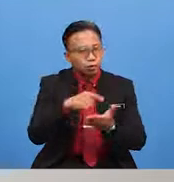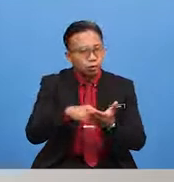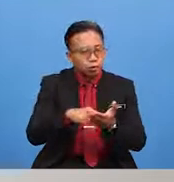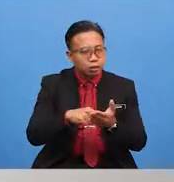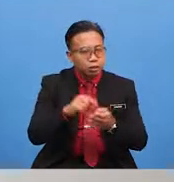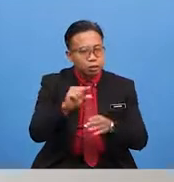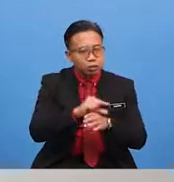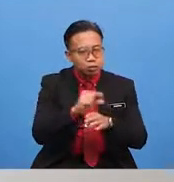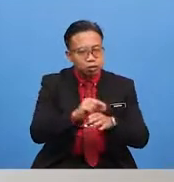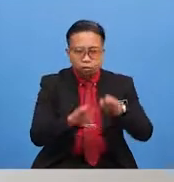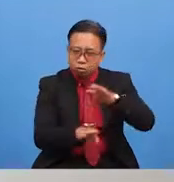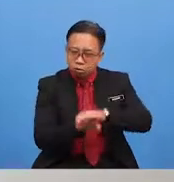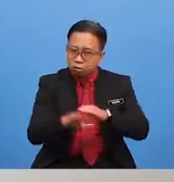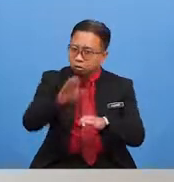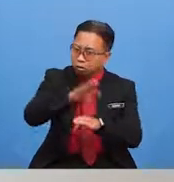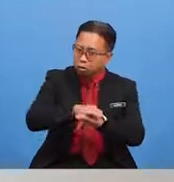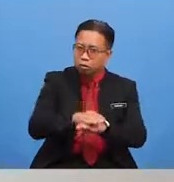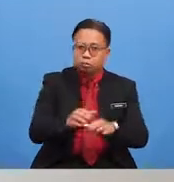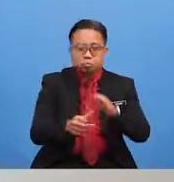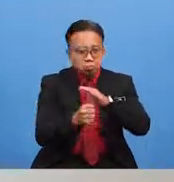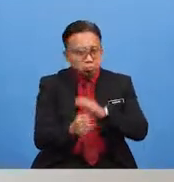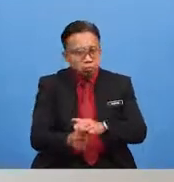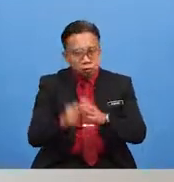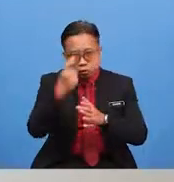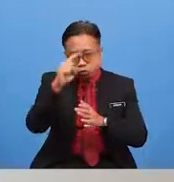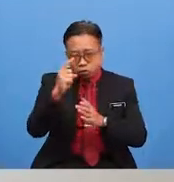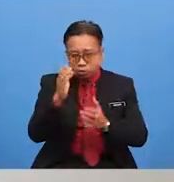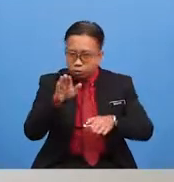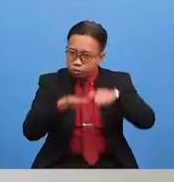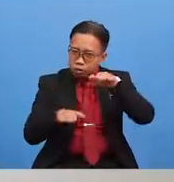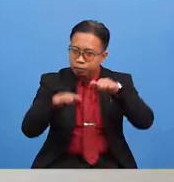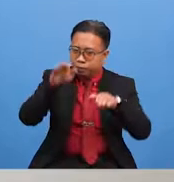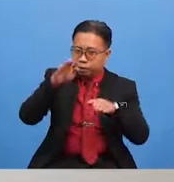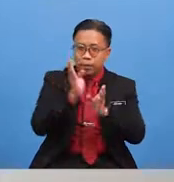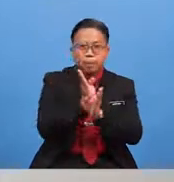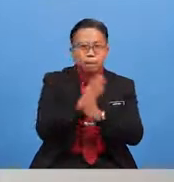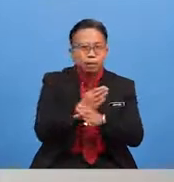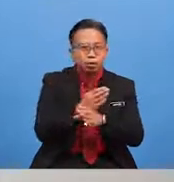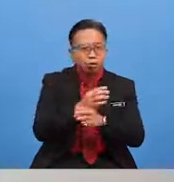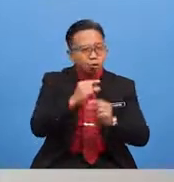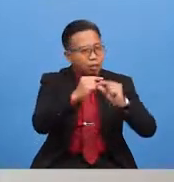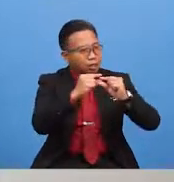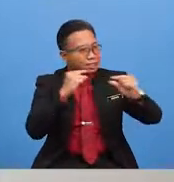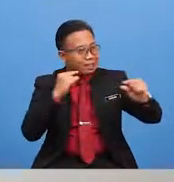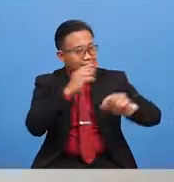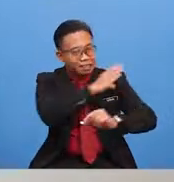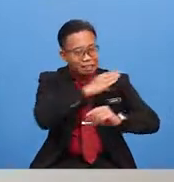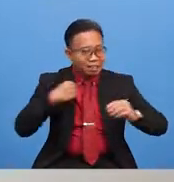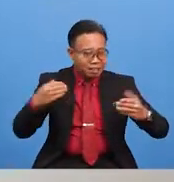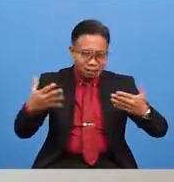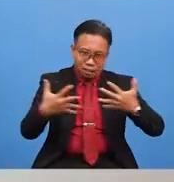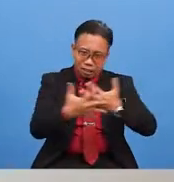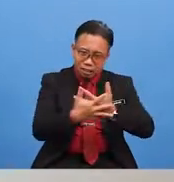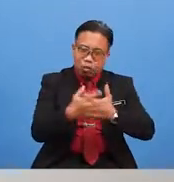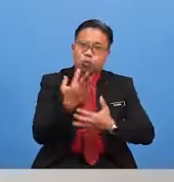unsur yang bertindih-tindih. Penekanan dibuat untuk menyeimbangkan antara bentuk, garisan dan jalinan serta